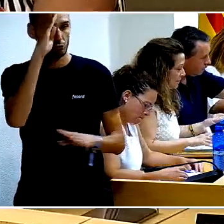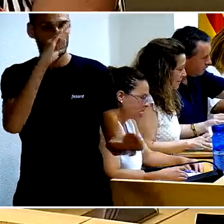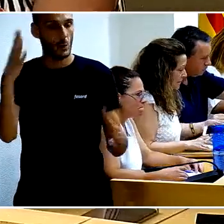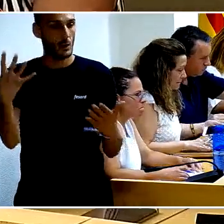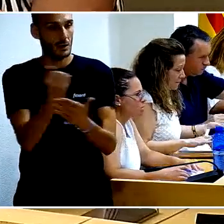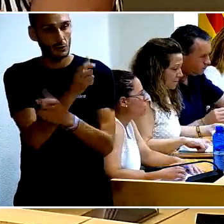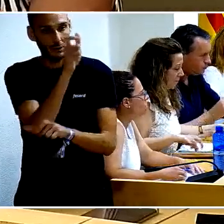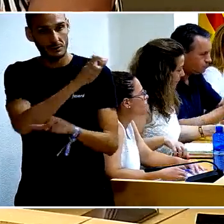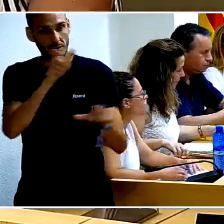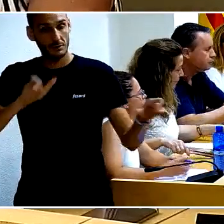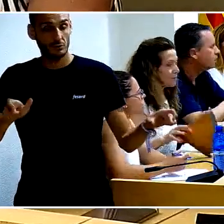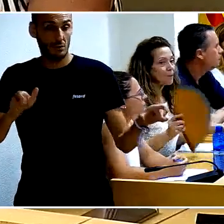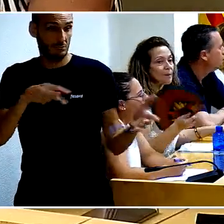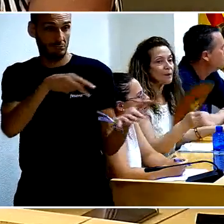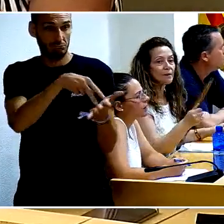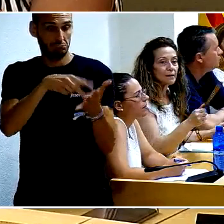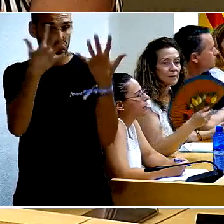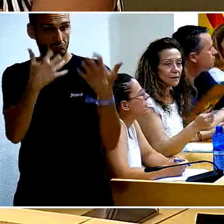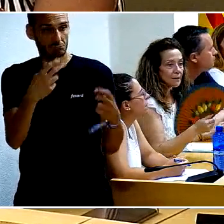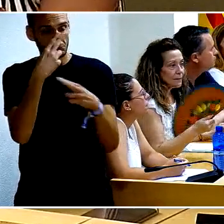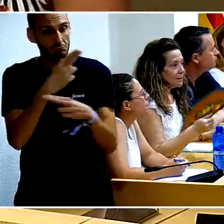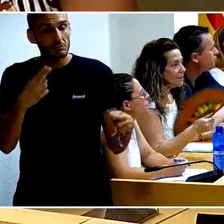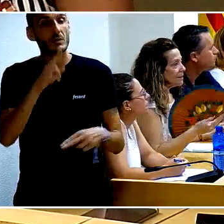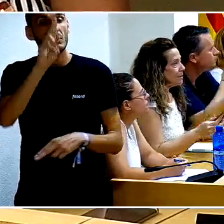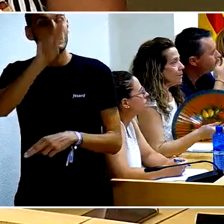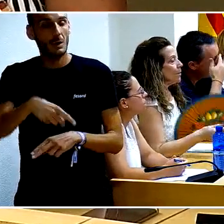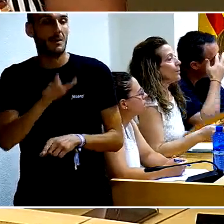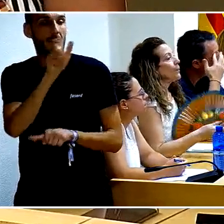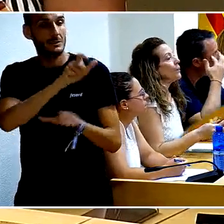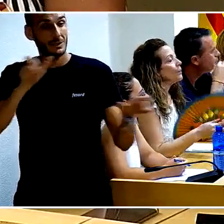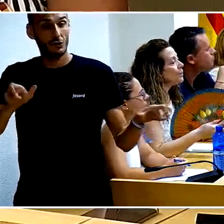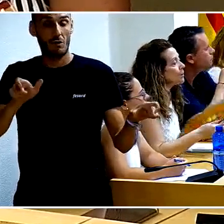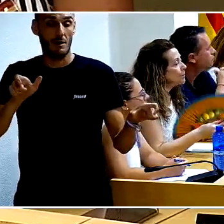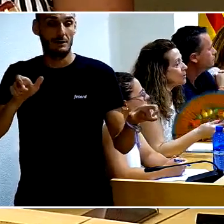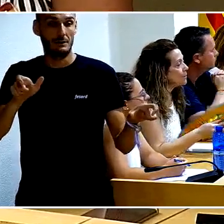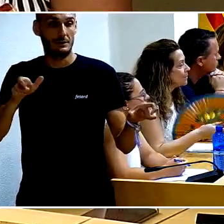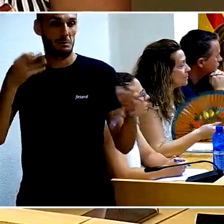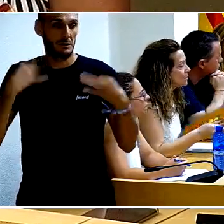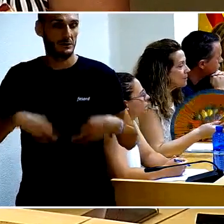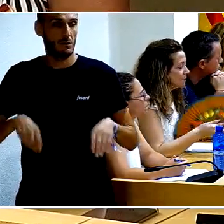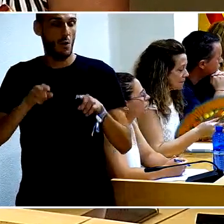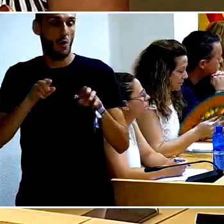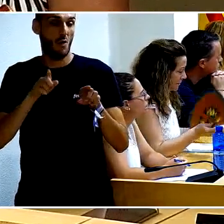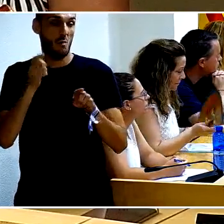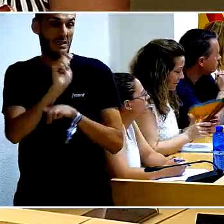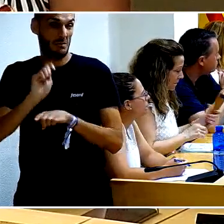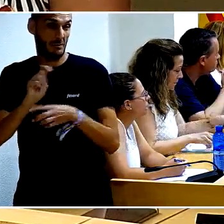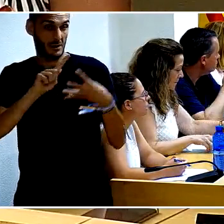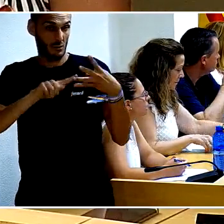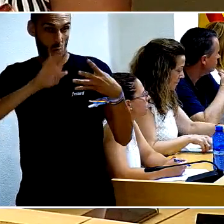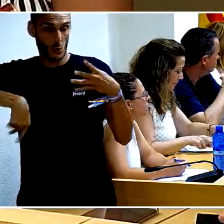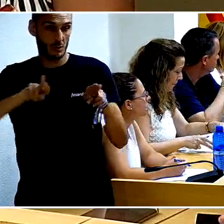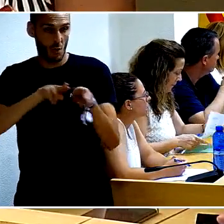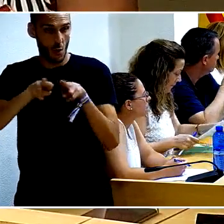que estan avui així amb nosaltres, també les persones que ens segueixen com cada últim dijous de mes en la sessió plenària des de les seues